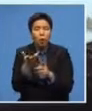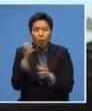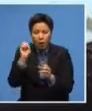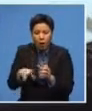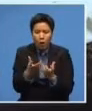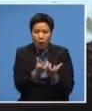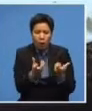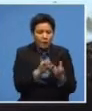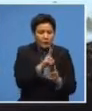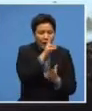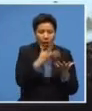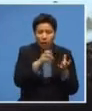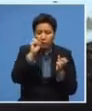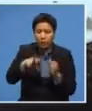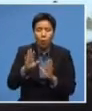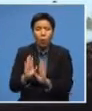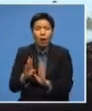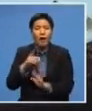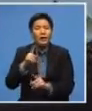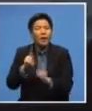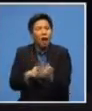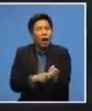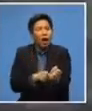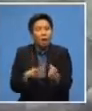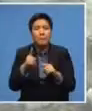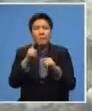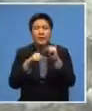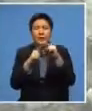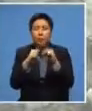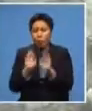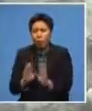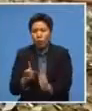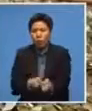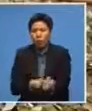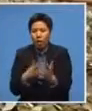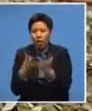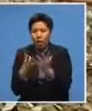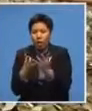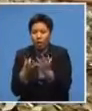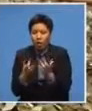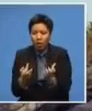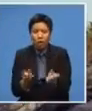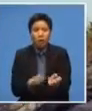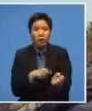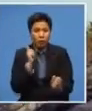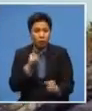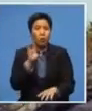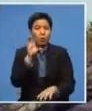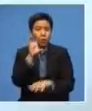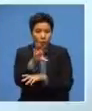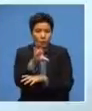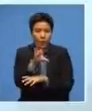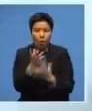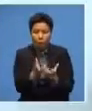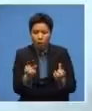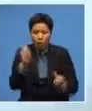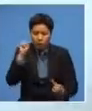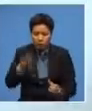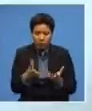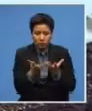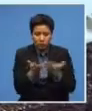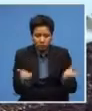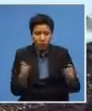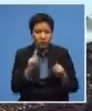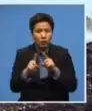ขยะที่ยาวนานอ่ะเช่นพลาสติกอะไรเนี่ยต้องลดลงบ้างนะหรือไม่ก็ต้องมีมาตรการในการควบคุมในการทิ้งในการทำล